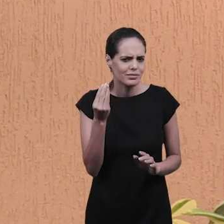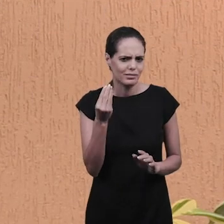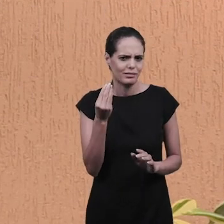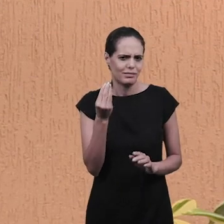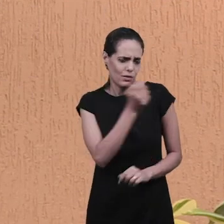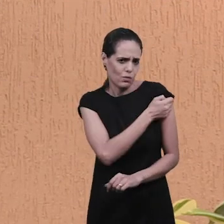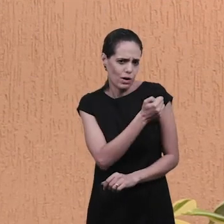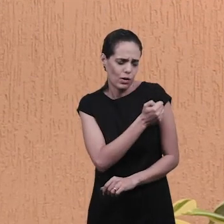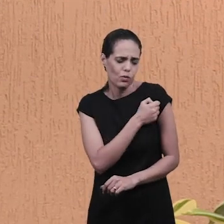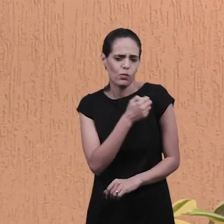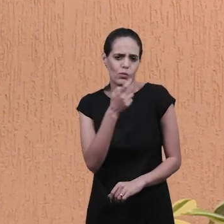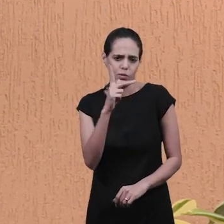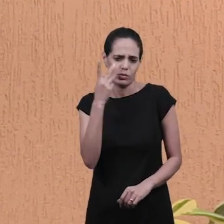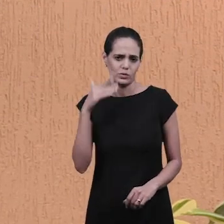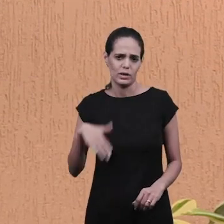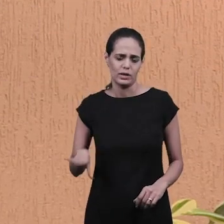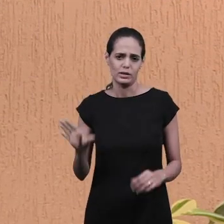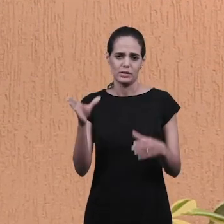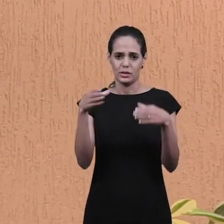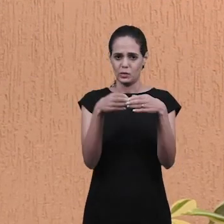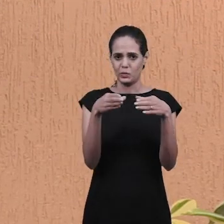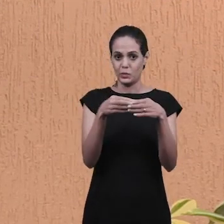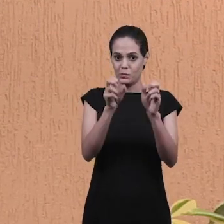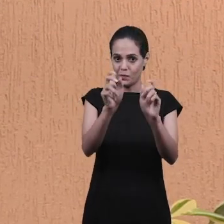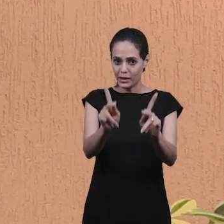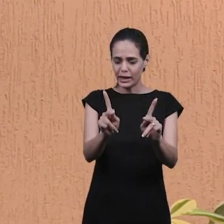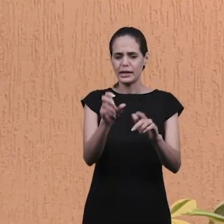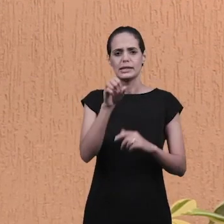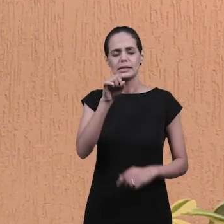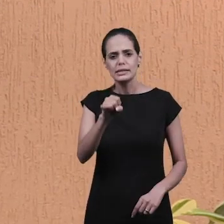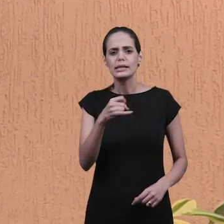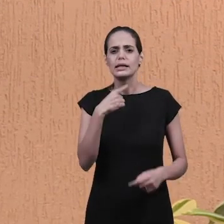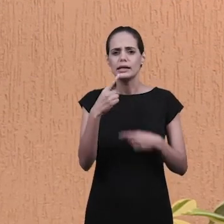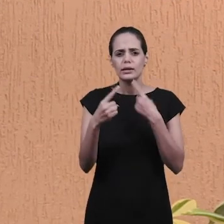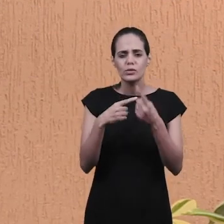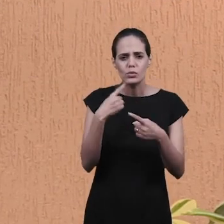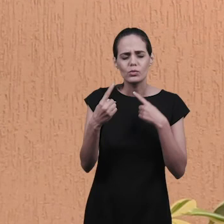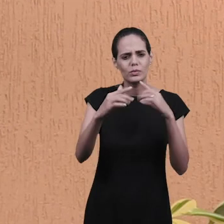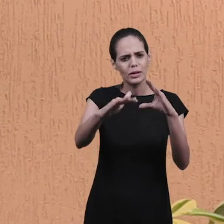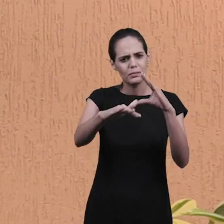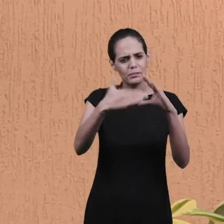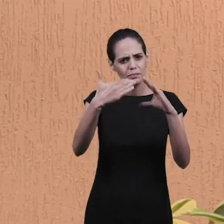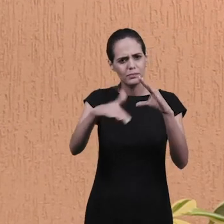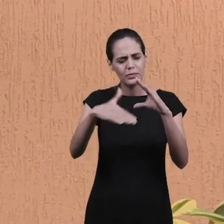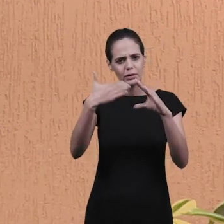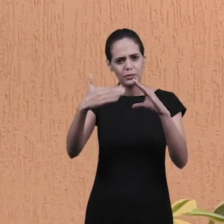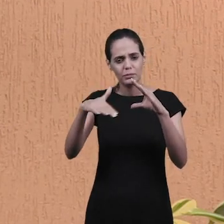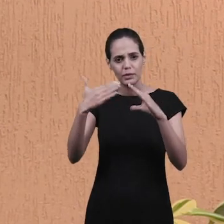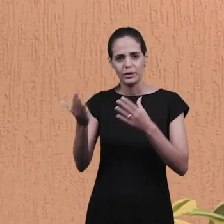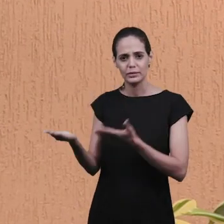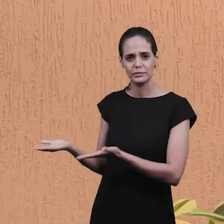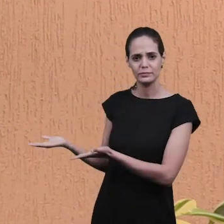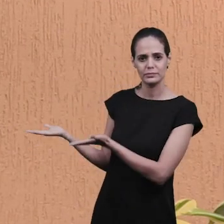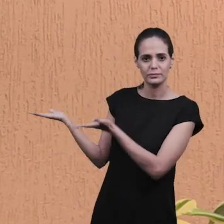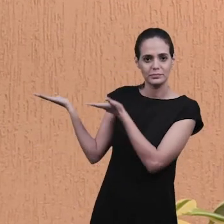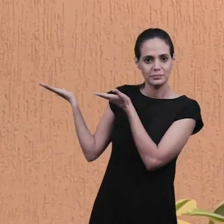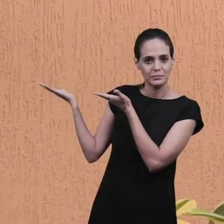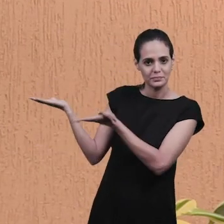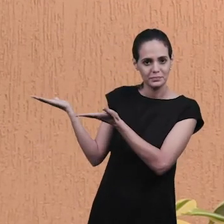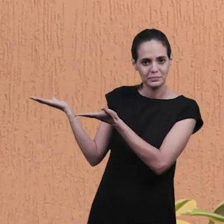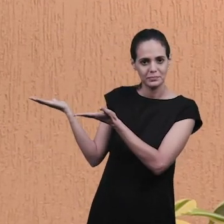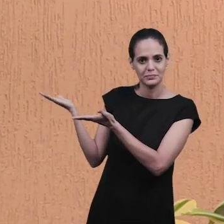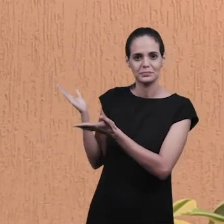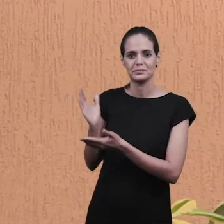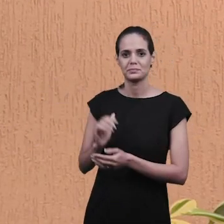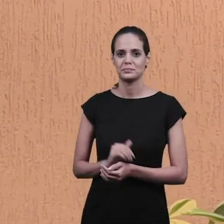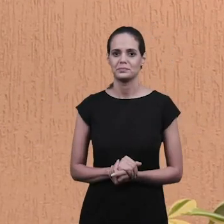pas grave. Voyez ce qui fonctionne, ce qui ne fonctionne pas avec votre étudiant ou votre enfant. Et si